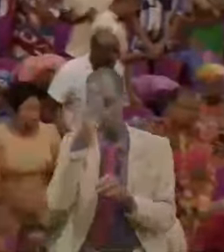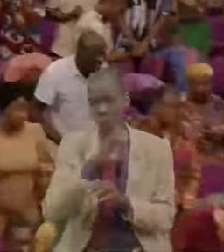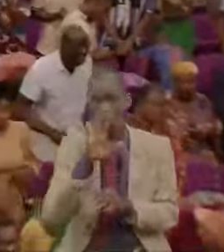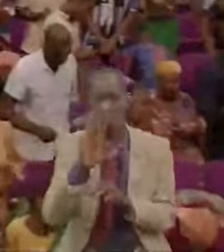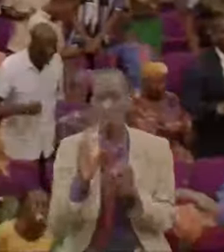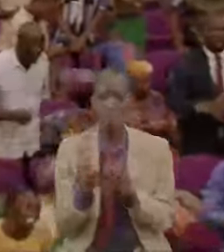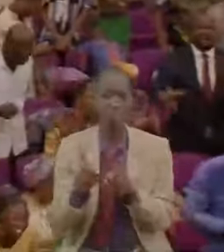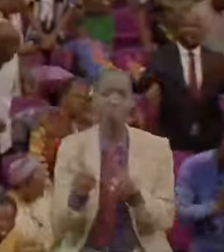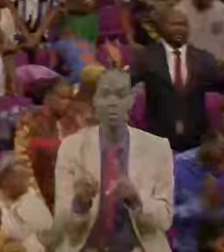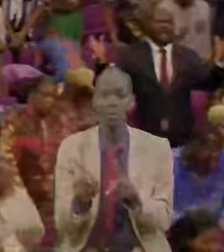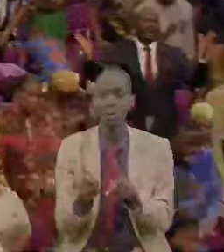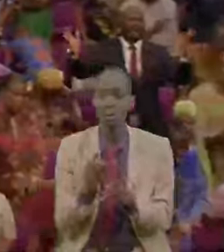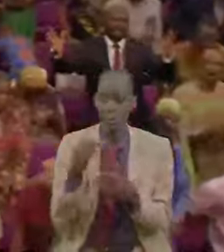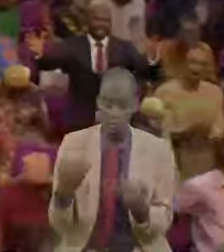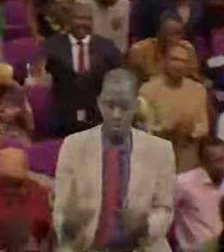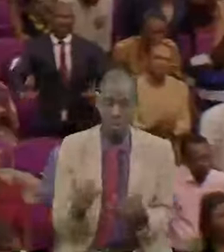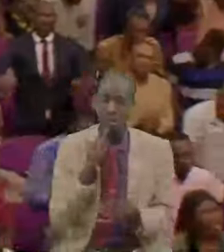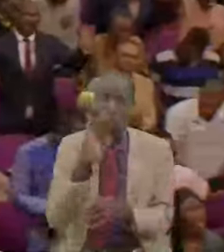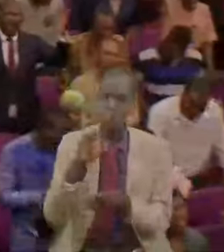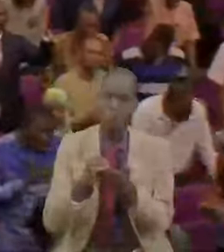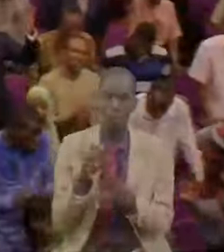occasion. Voici votre moment.